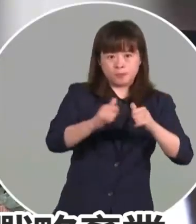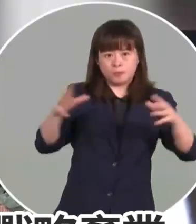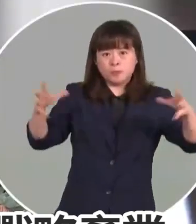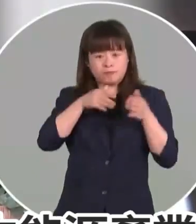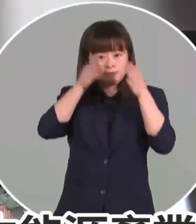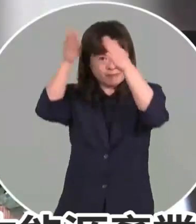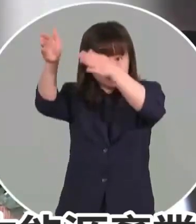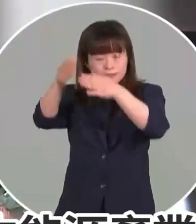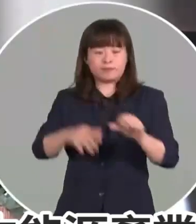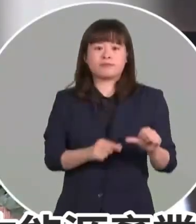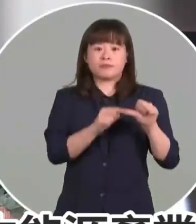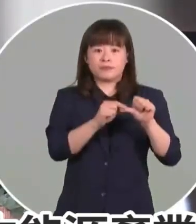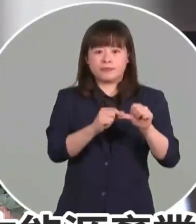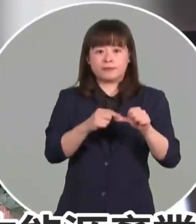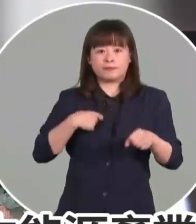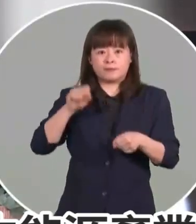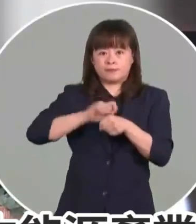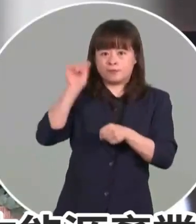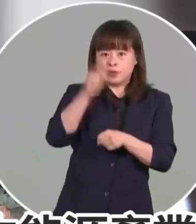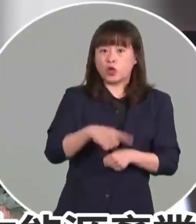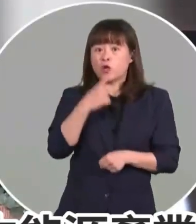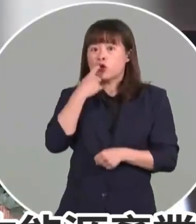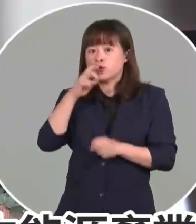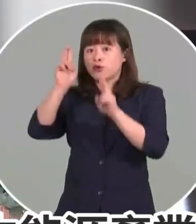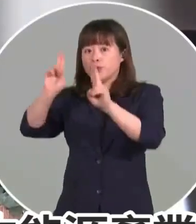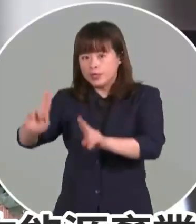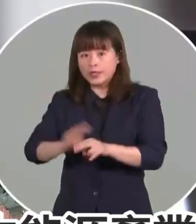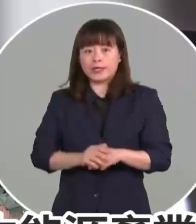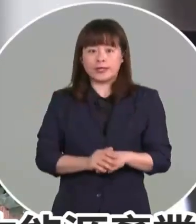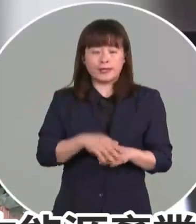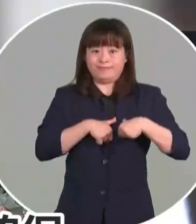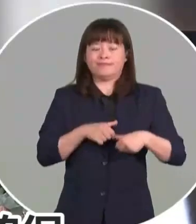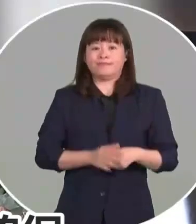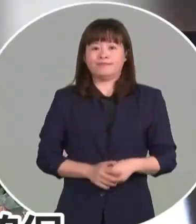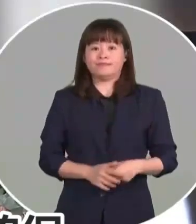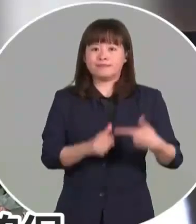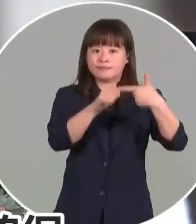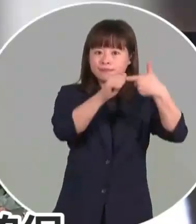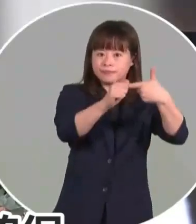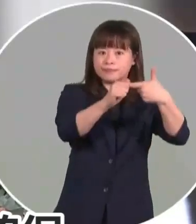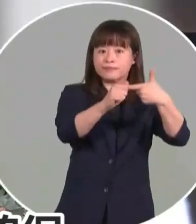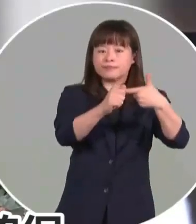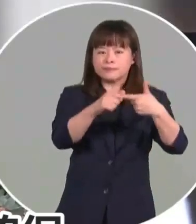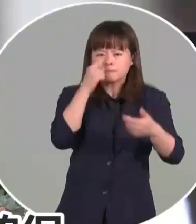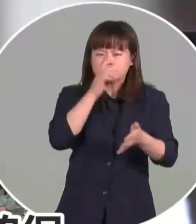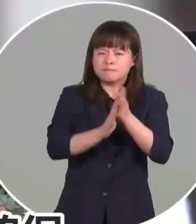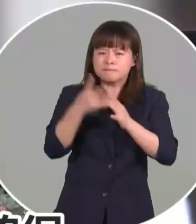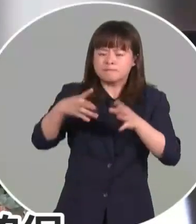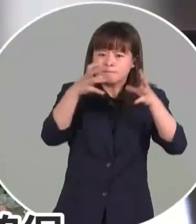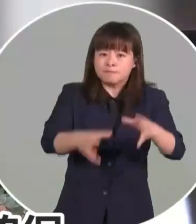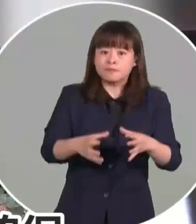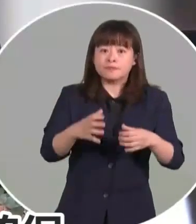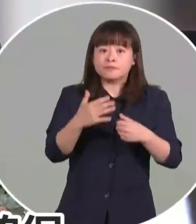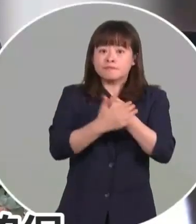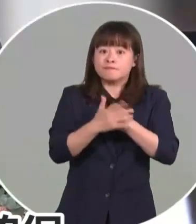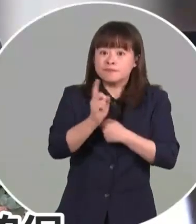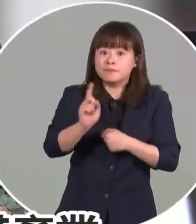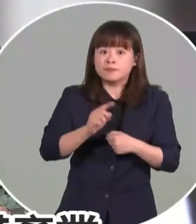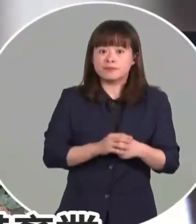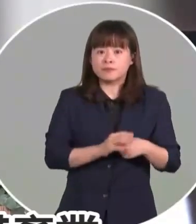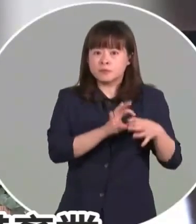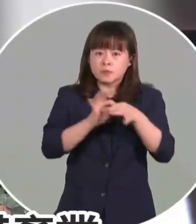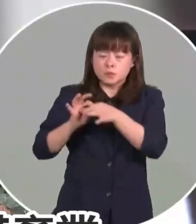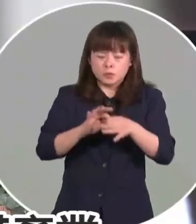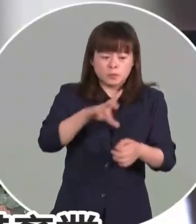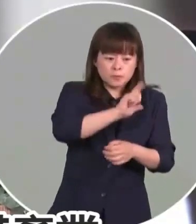略产业。第五，我们要加速发展绿电跟再生能源产业。第六，我们还要建构足以确保